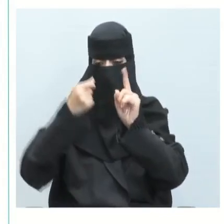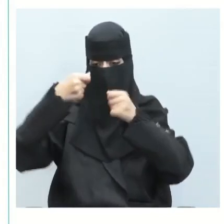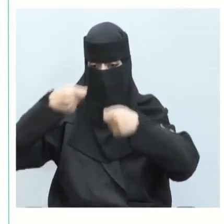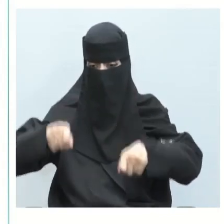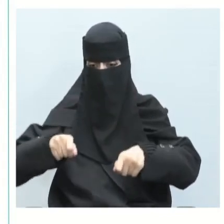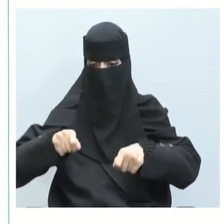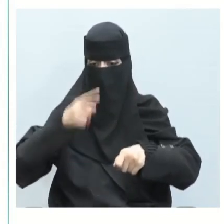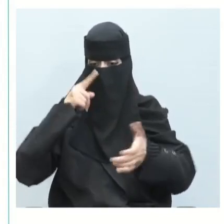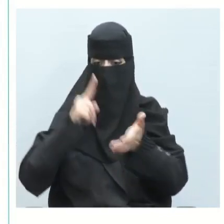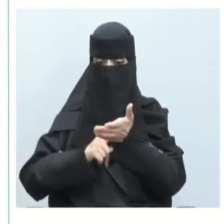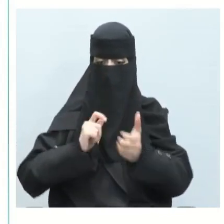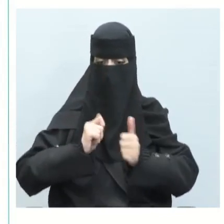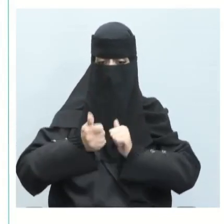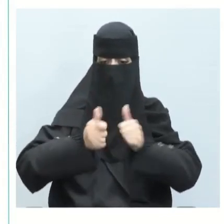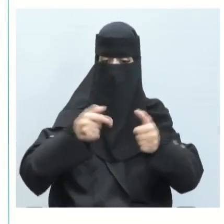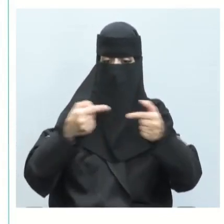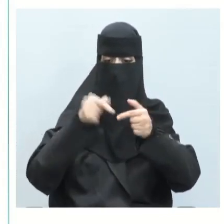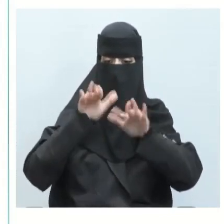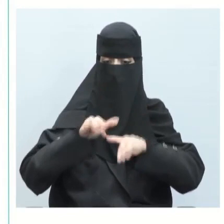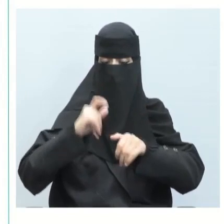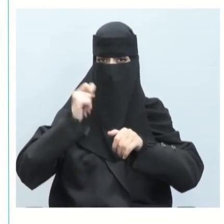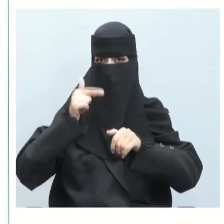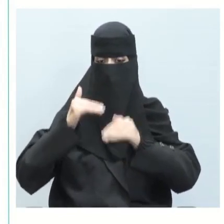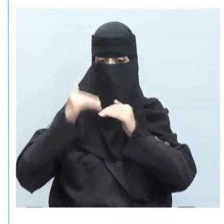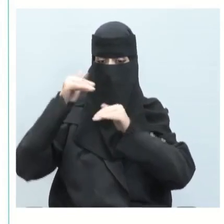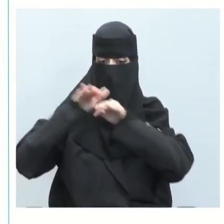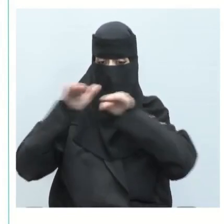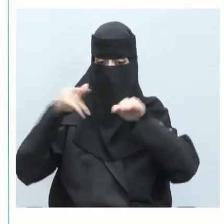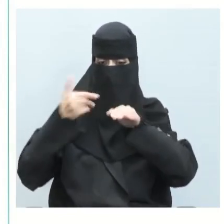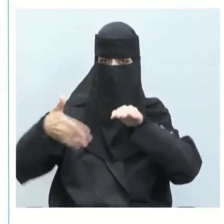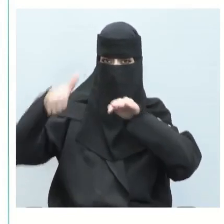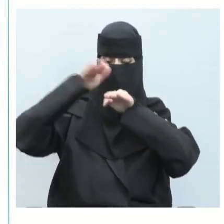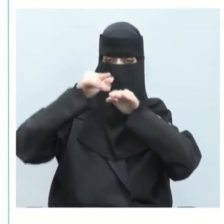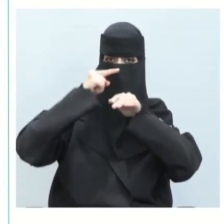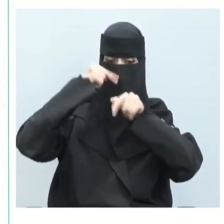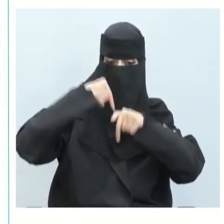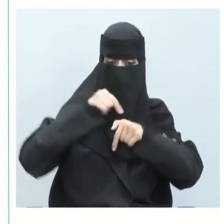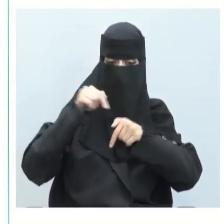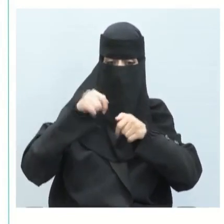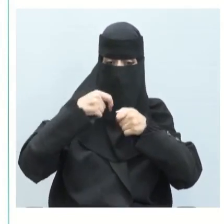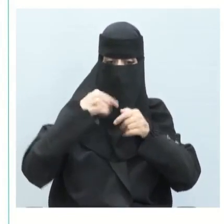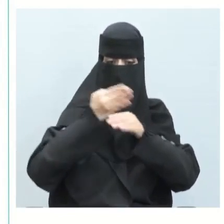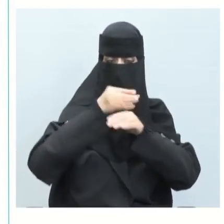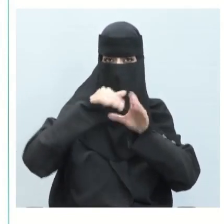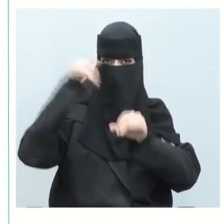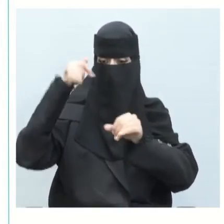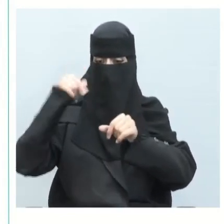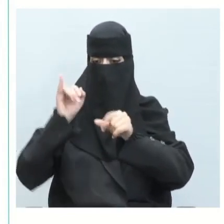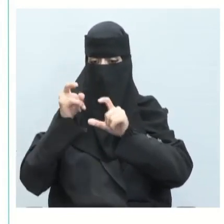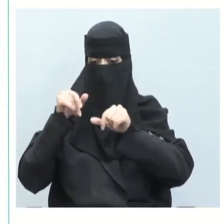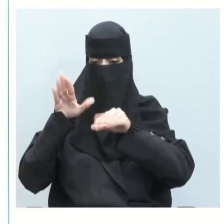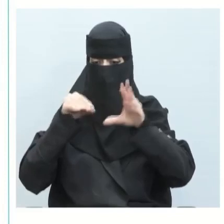اذا الاسعار المخفضه هذا لا يعني اننا لا نغطي التكاليف وانما نبحث عن خفض التكاليف